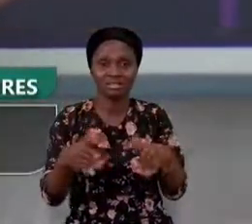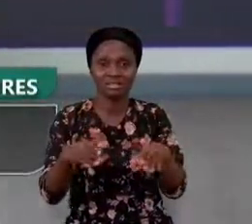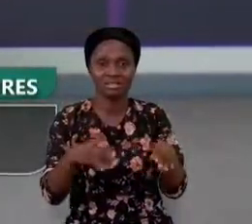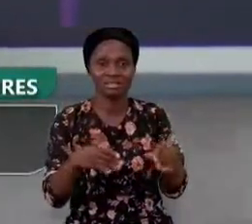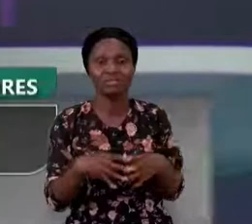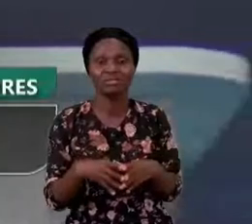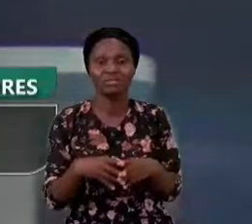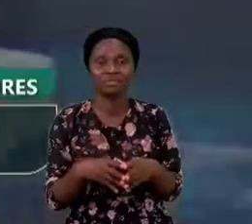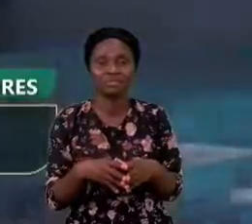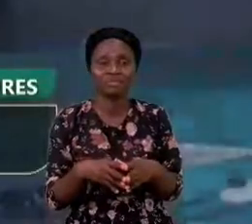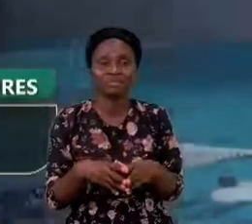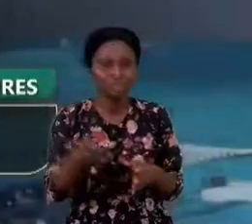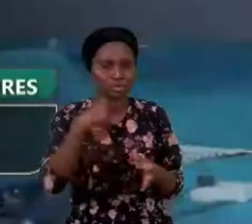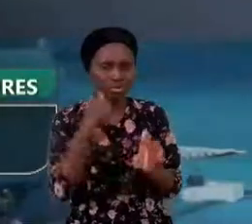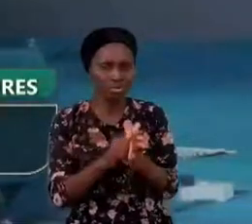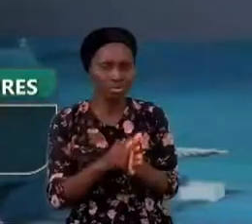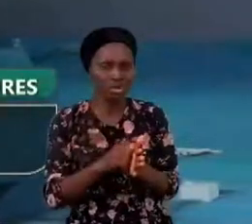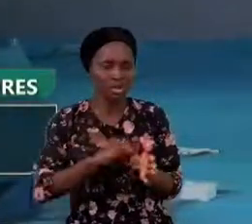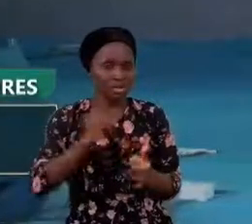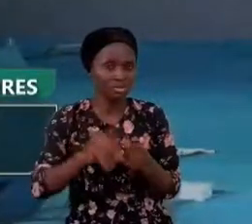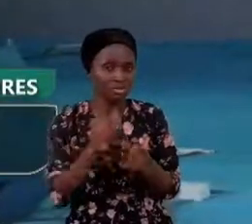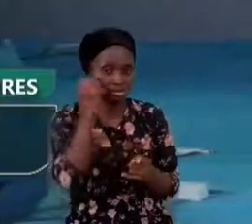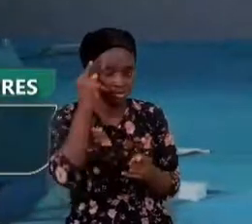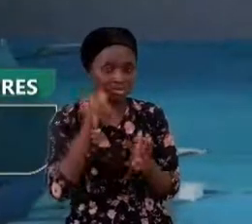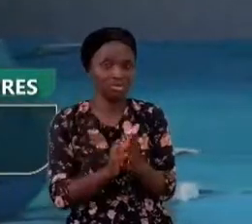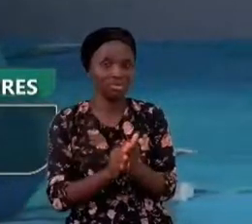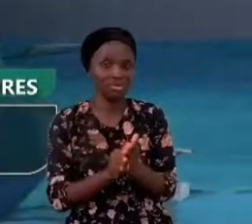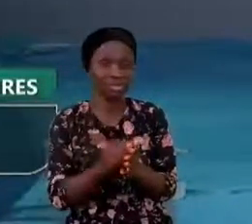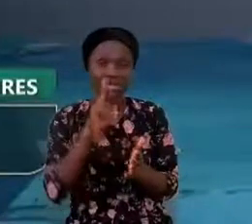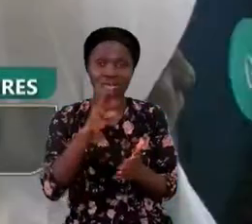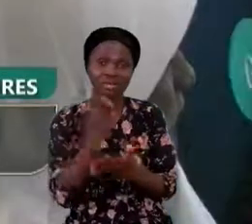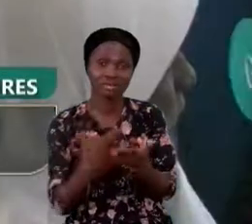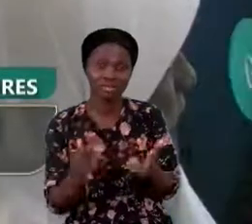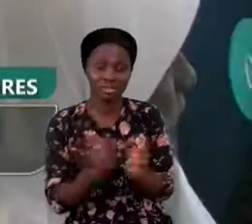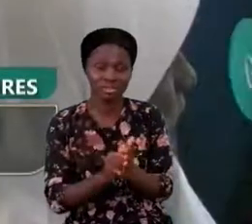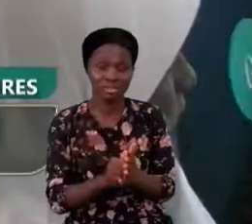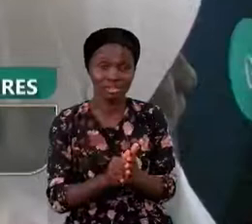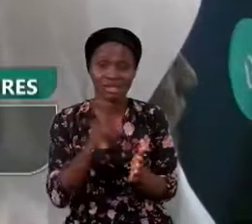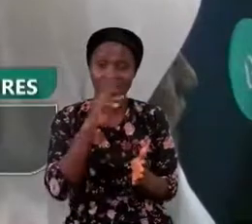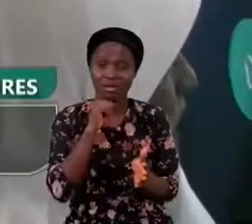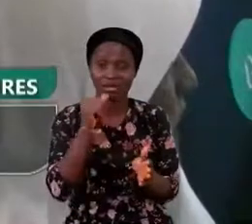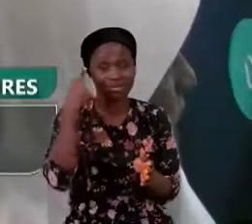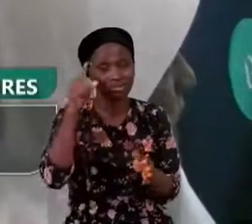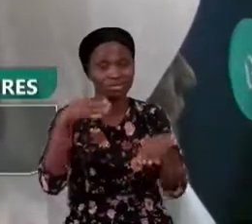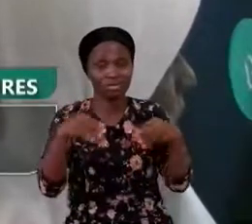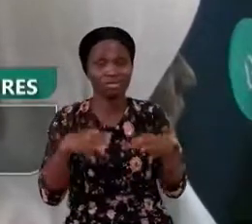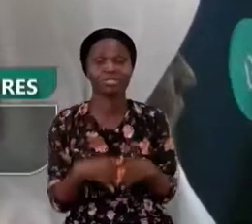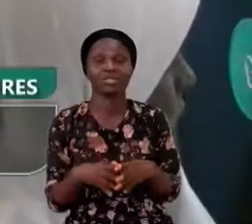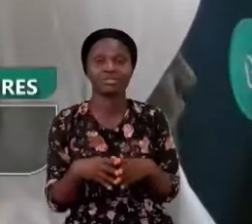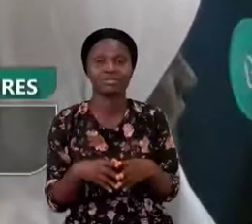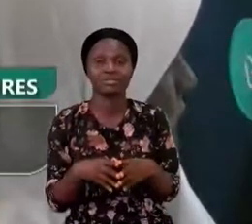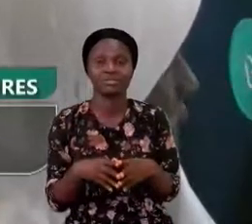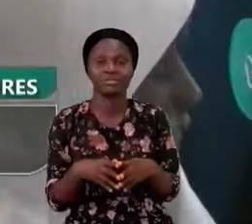vie. Il y a des biens qui ne sont pas à vendre. Il y a de bonnes choses dans la vie qui ne sont pas